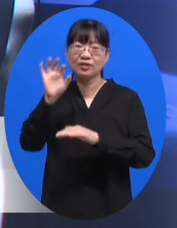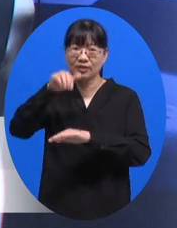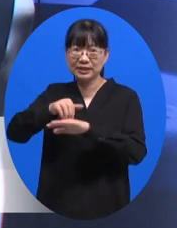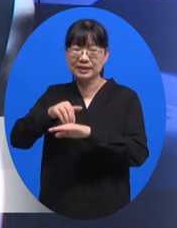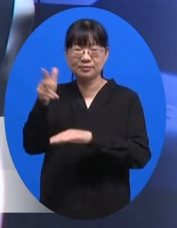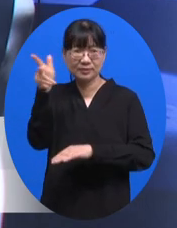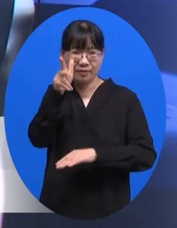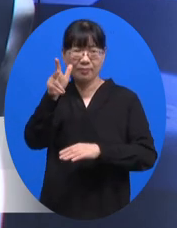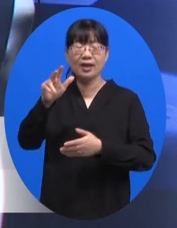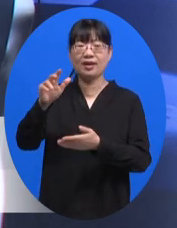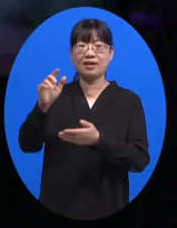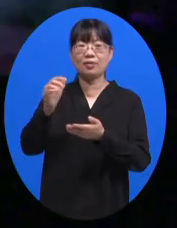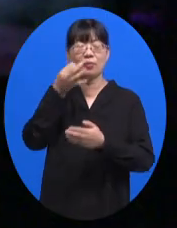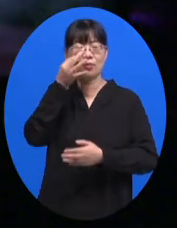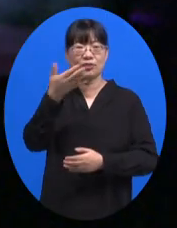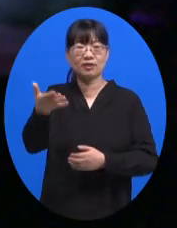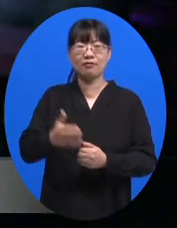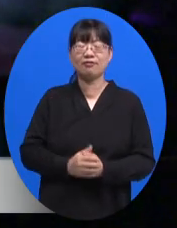담았습니다.